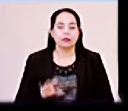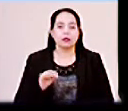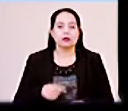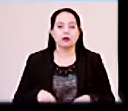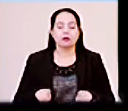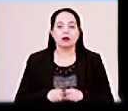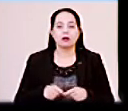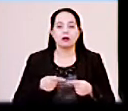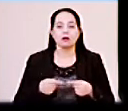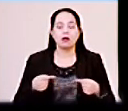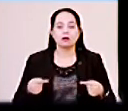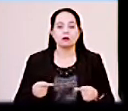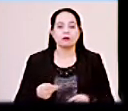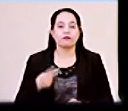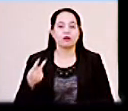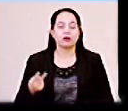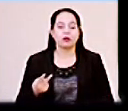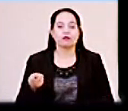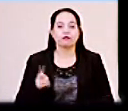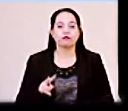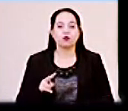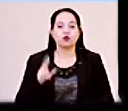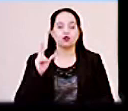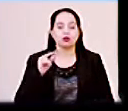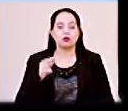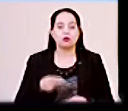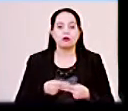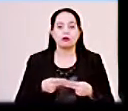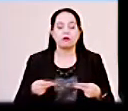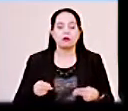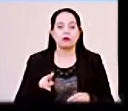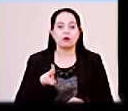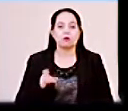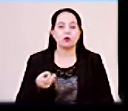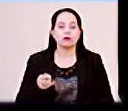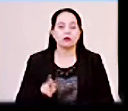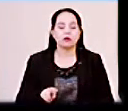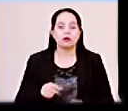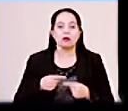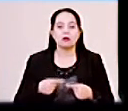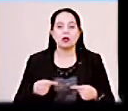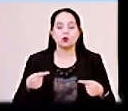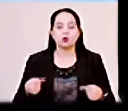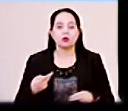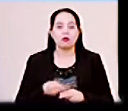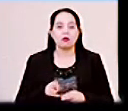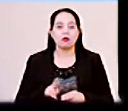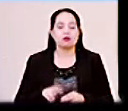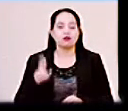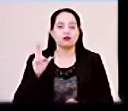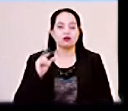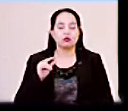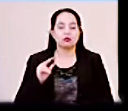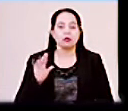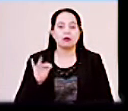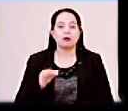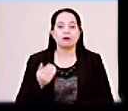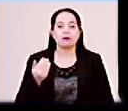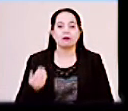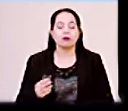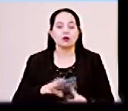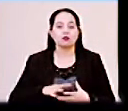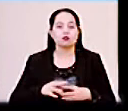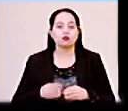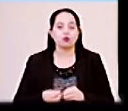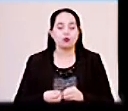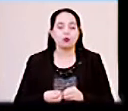Итак, разность квадратов двух чисел равна произведению разности этих чисел и их